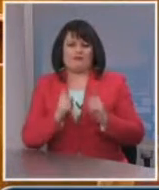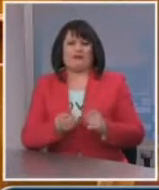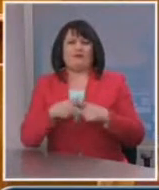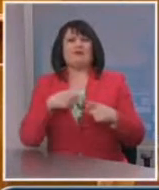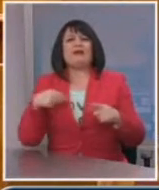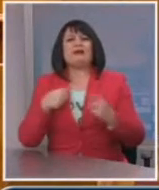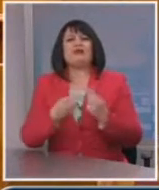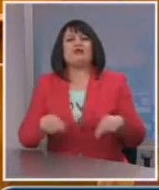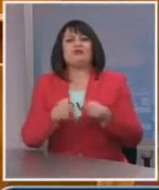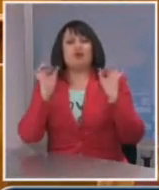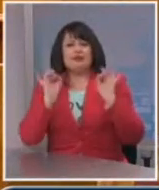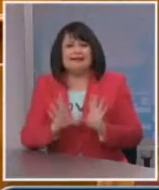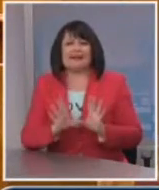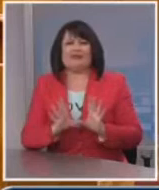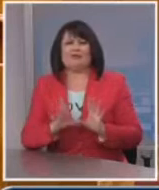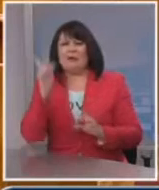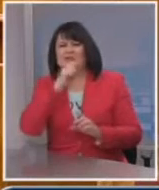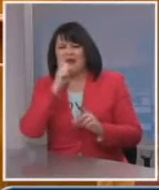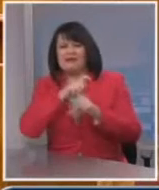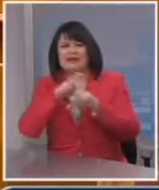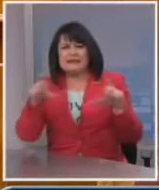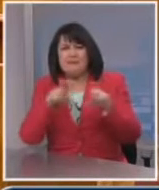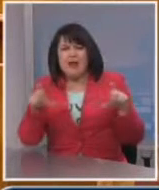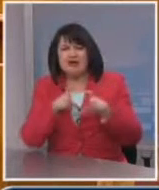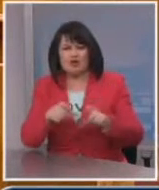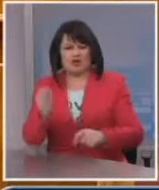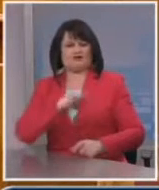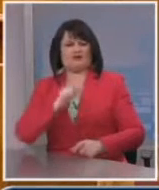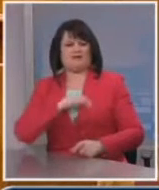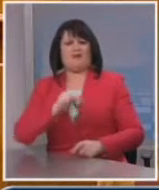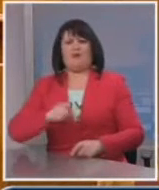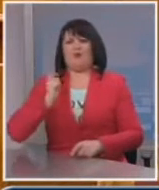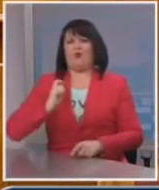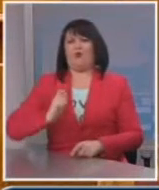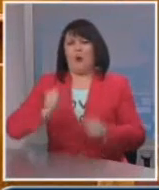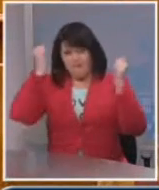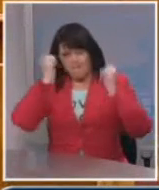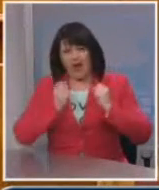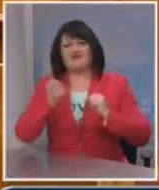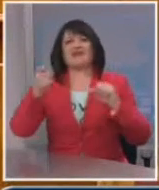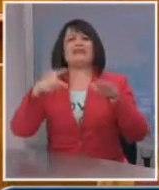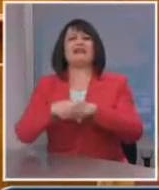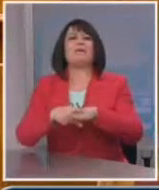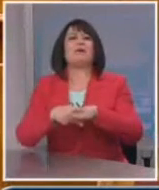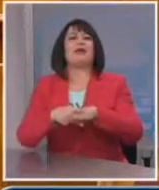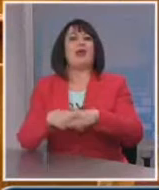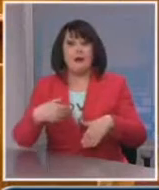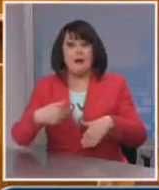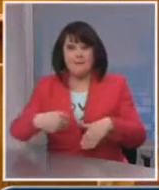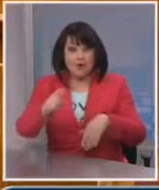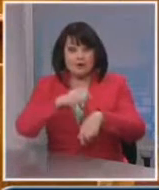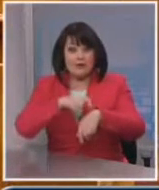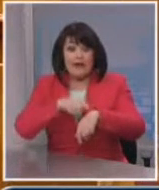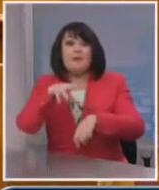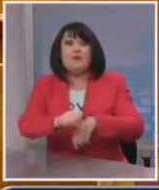διοικητικών συμβουλίων σάπιες μετοχές και πλούτιζαν αυτοί εις βάρος των ταμείων? Πόσα θα είχαν προβλεφτεί και